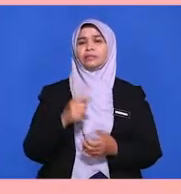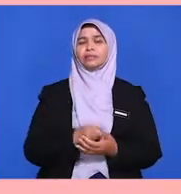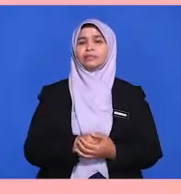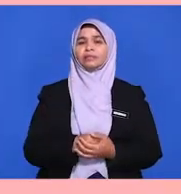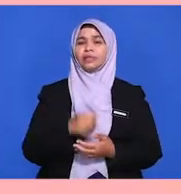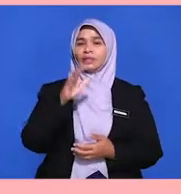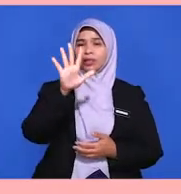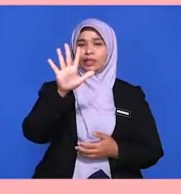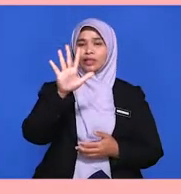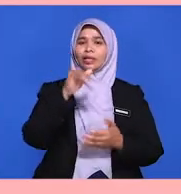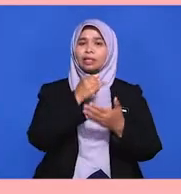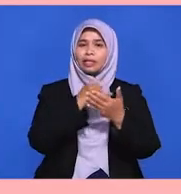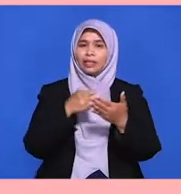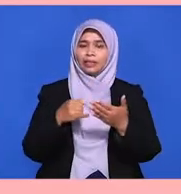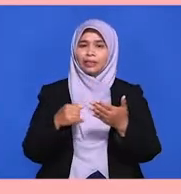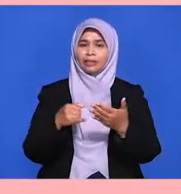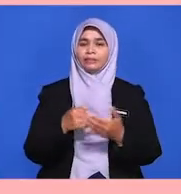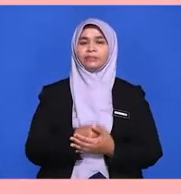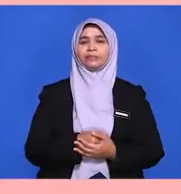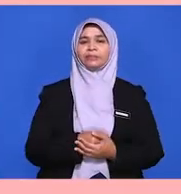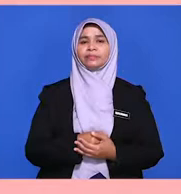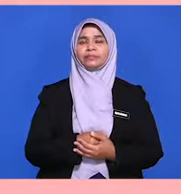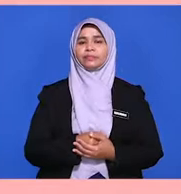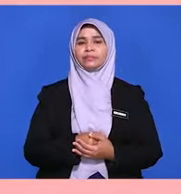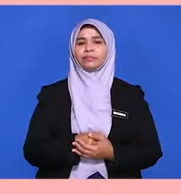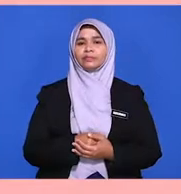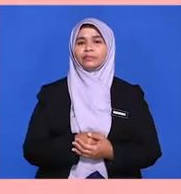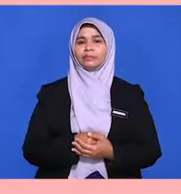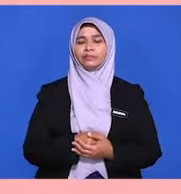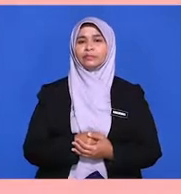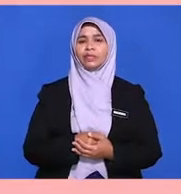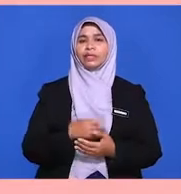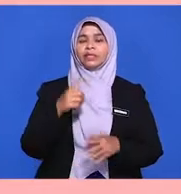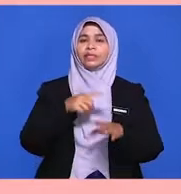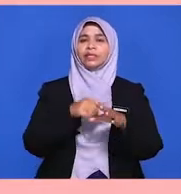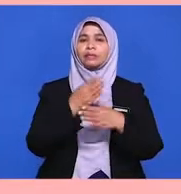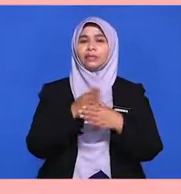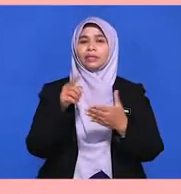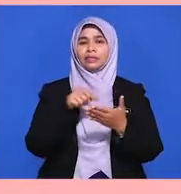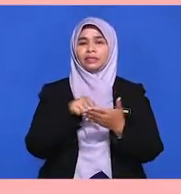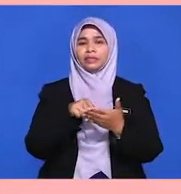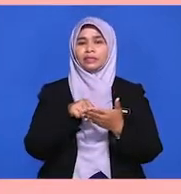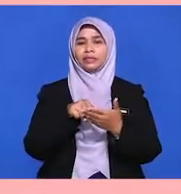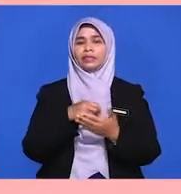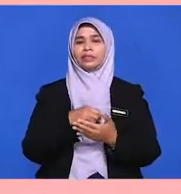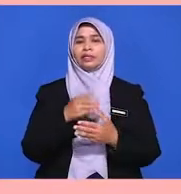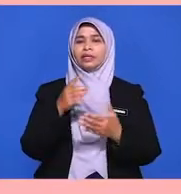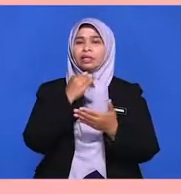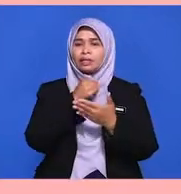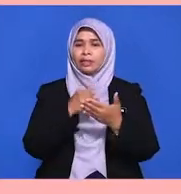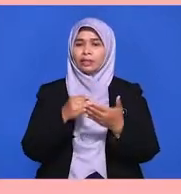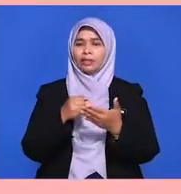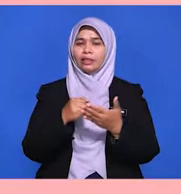Kelima, bahagian lakaran. Di bahagian ini, lakaran